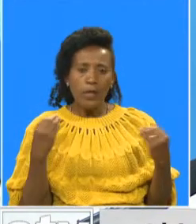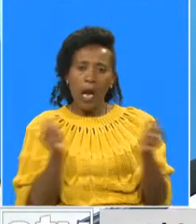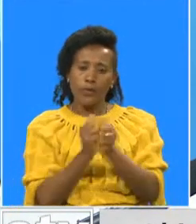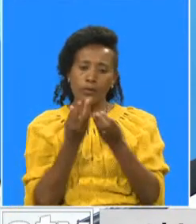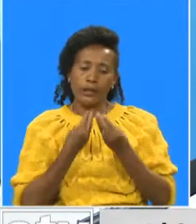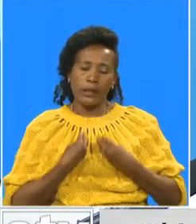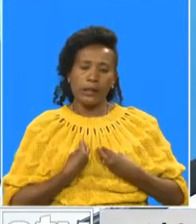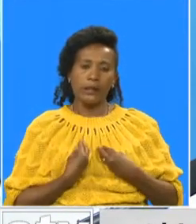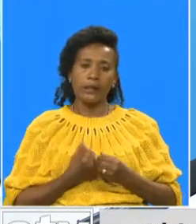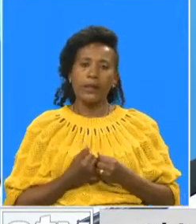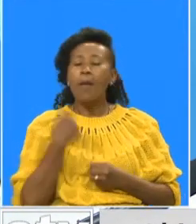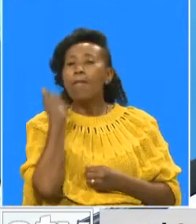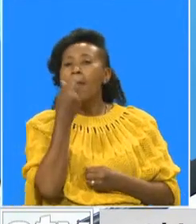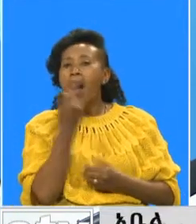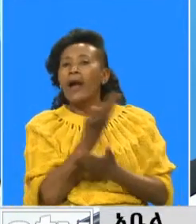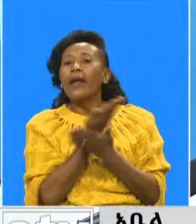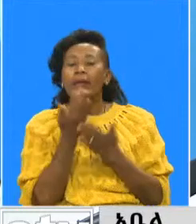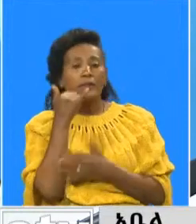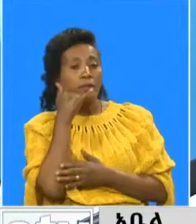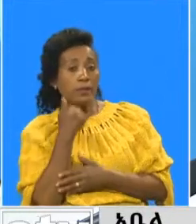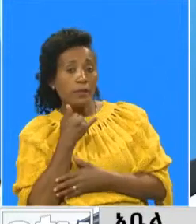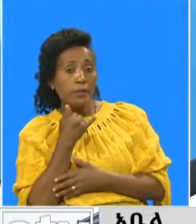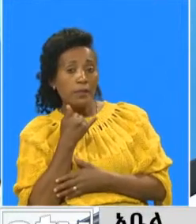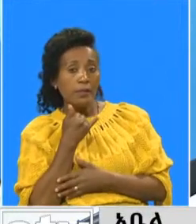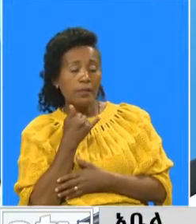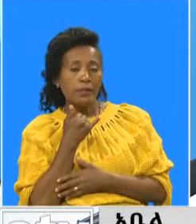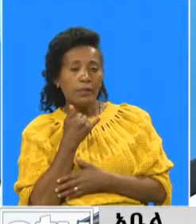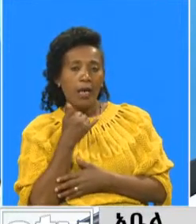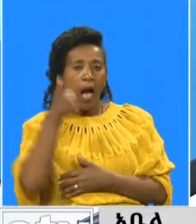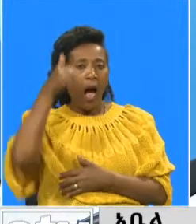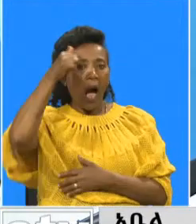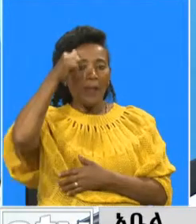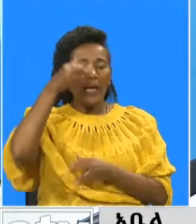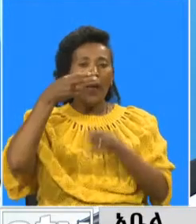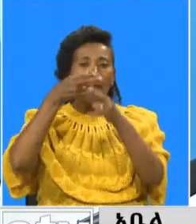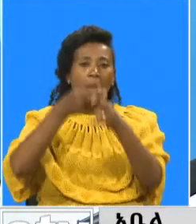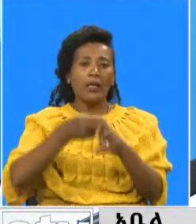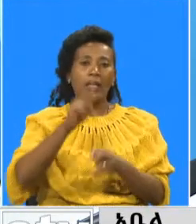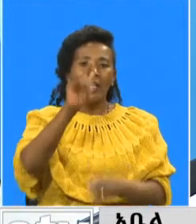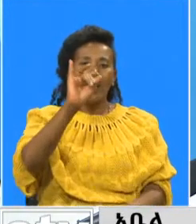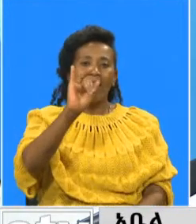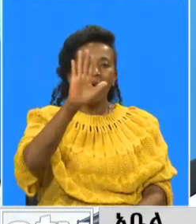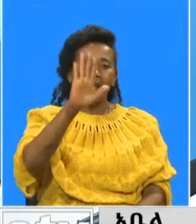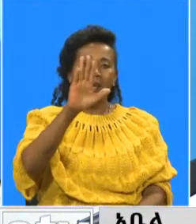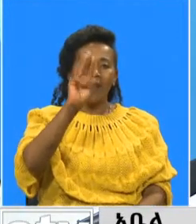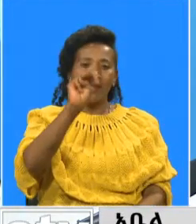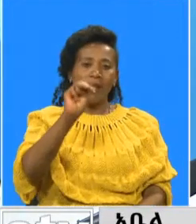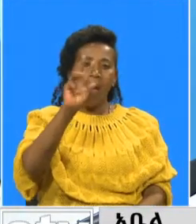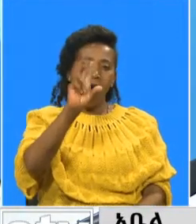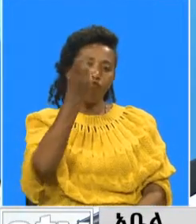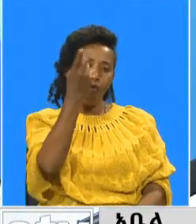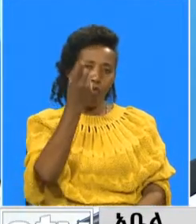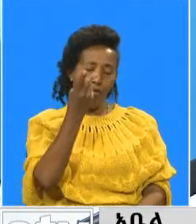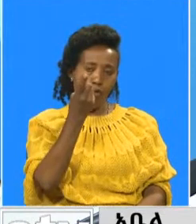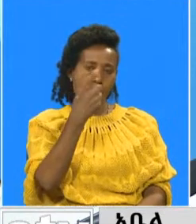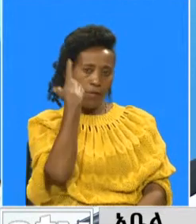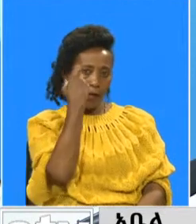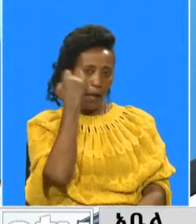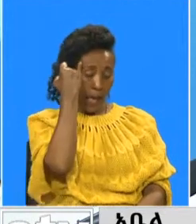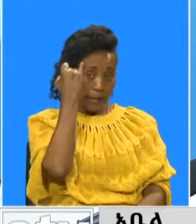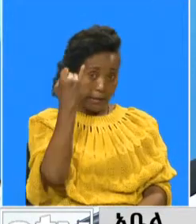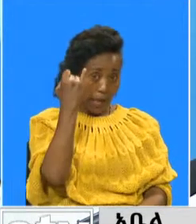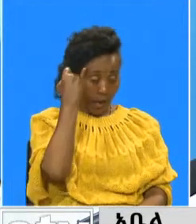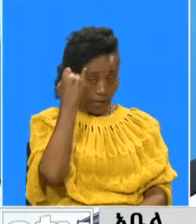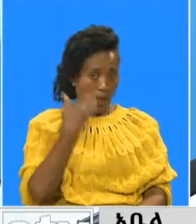አብሮ ይስጥልን። ማን እንበል? ከየት ነው የሚደውሉ? አቤል እባላለሁ። ከልግጣፉ ነው የምደውሉ። እሺ አቶ አቤል፣ ጥያቄ